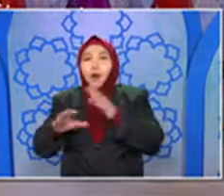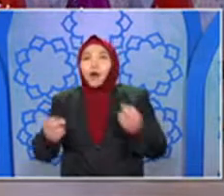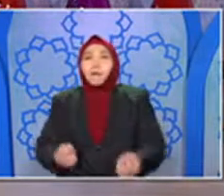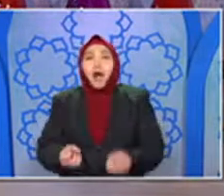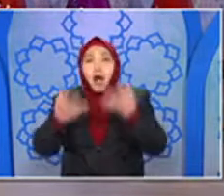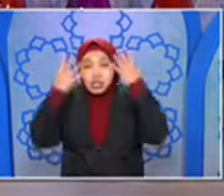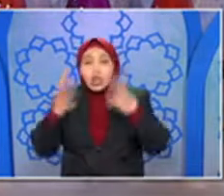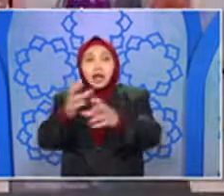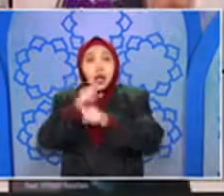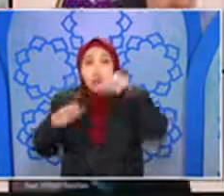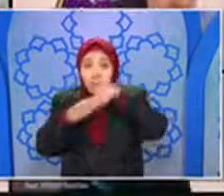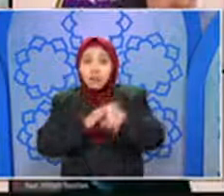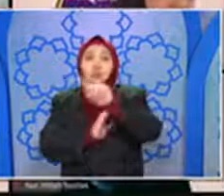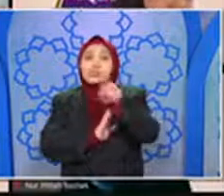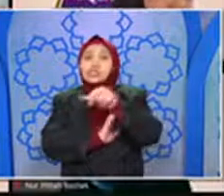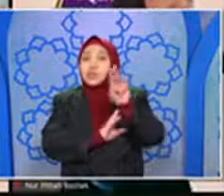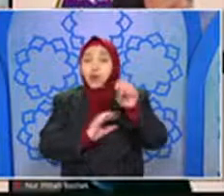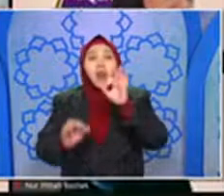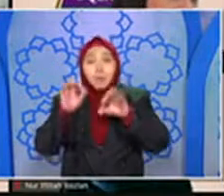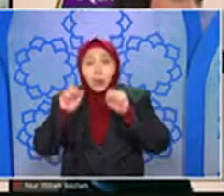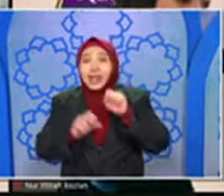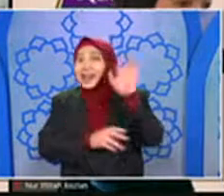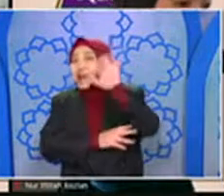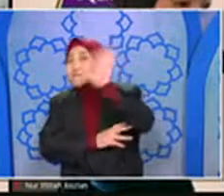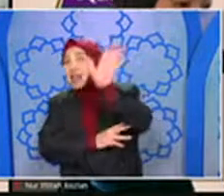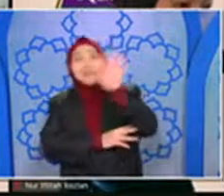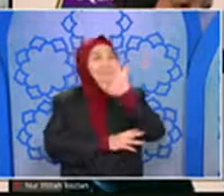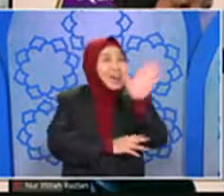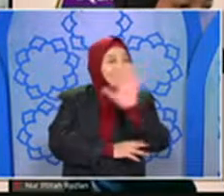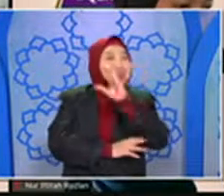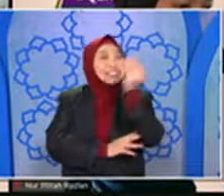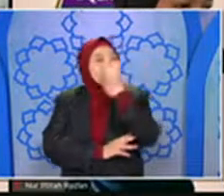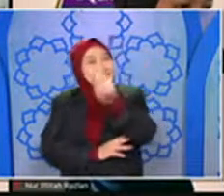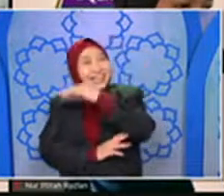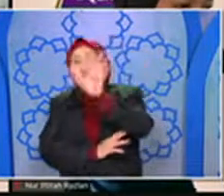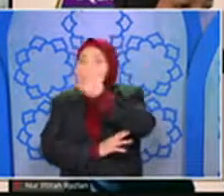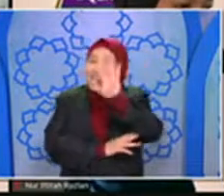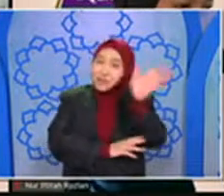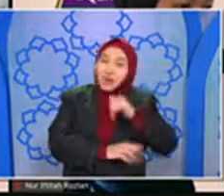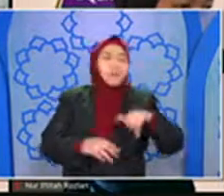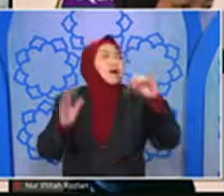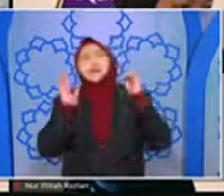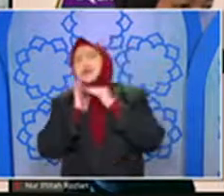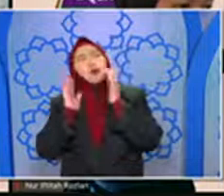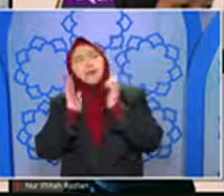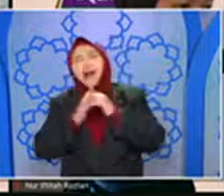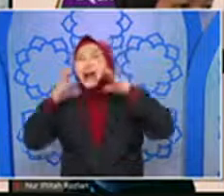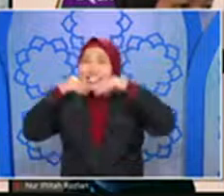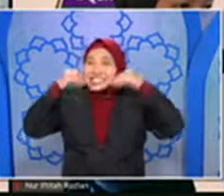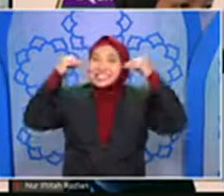masuk link Zoom ni. Kalau boleh lambai sedikit, lambai sedikit. Masya-Allah,